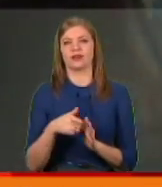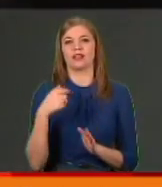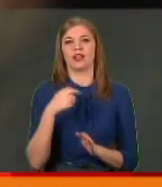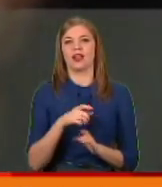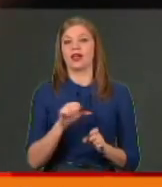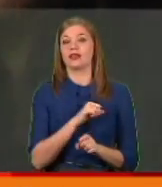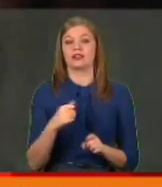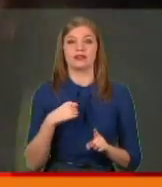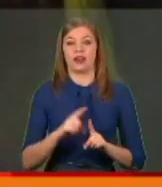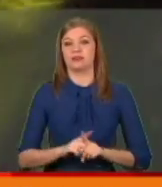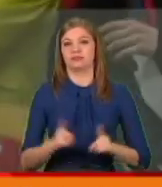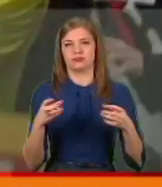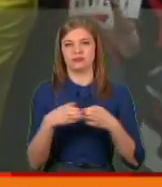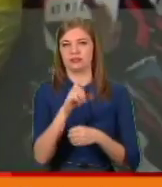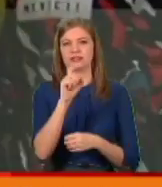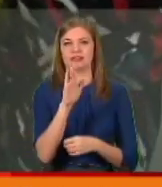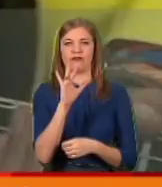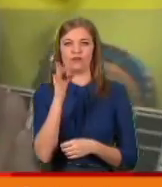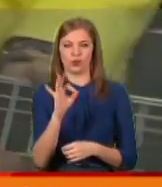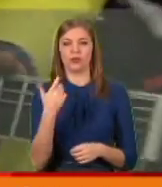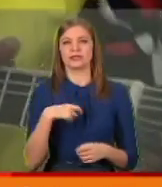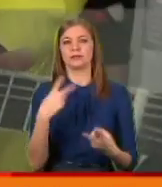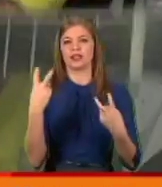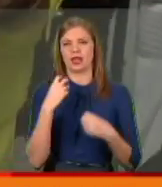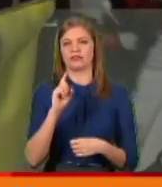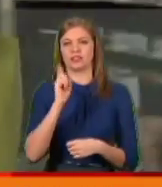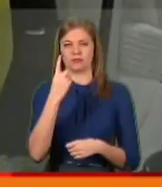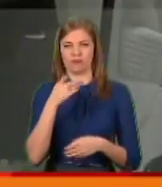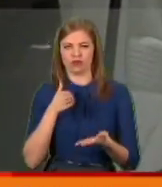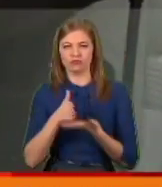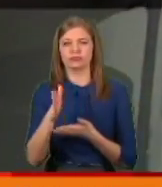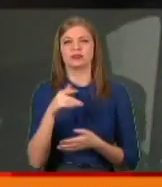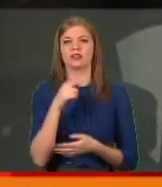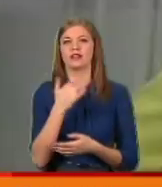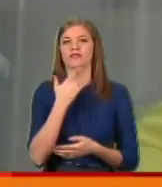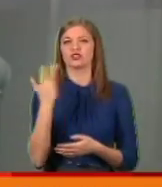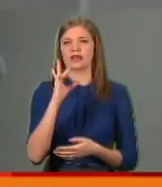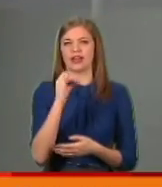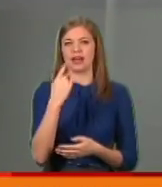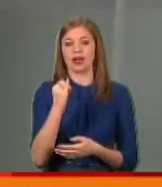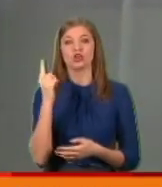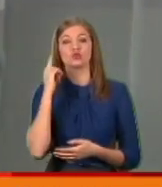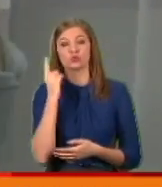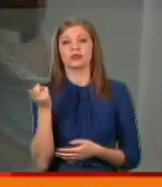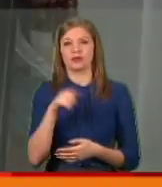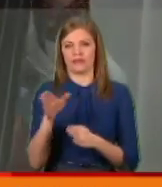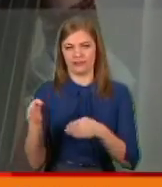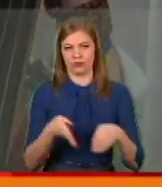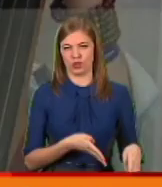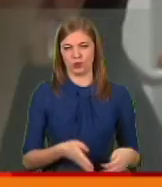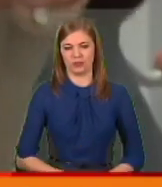найепатажніші учасники – Зев'йо. Себе називають першопрохідцями вітчизняного регі. Їх чутно навіть у